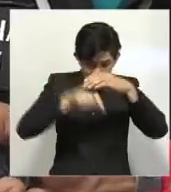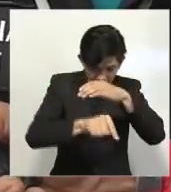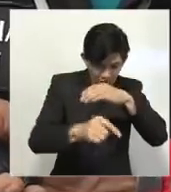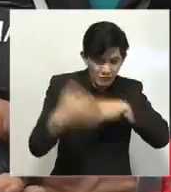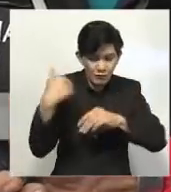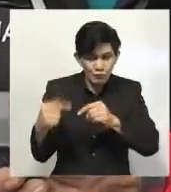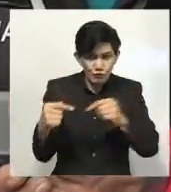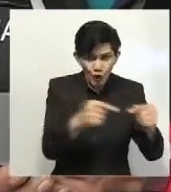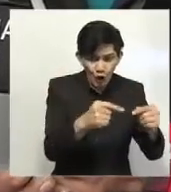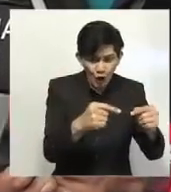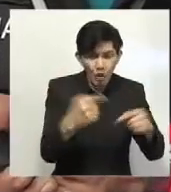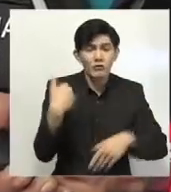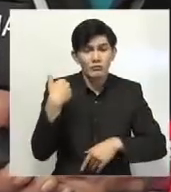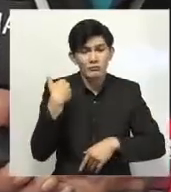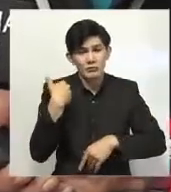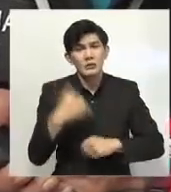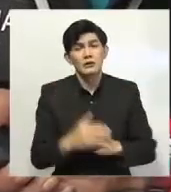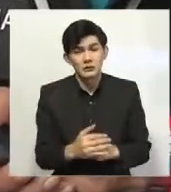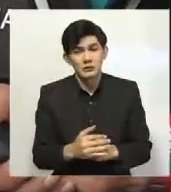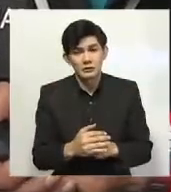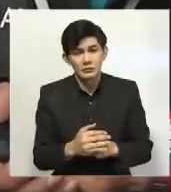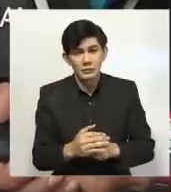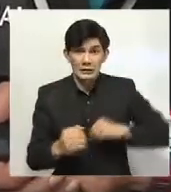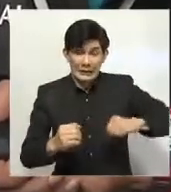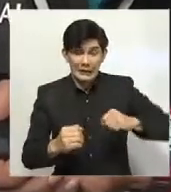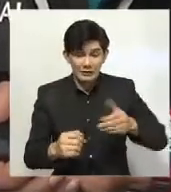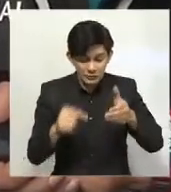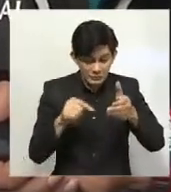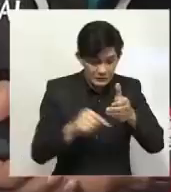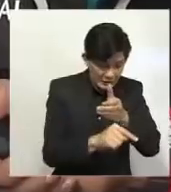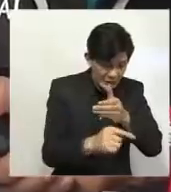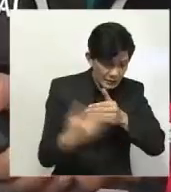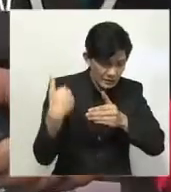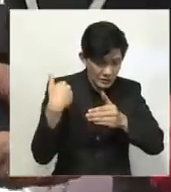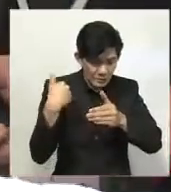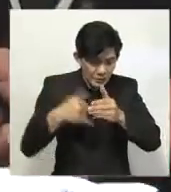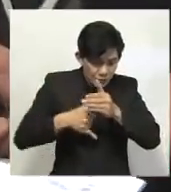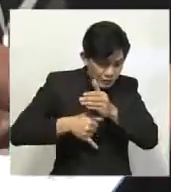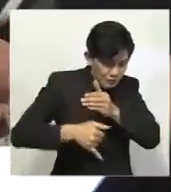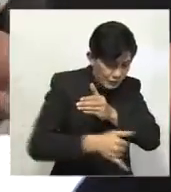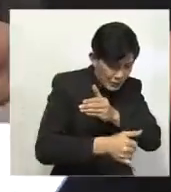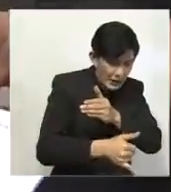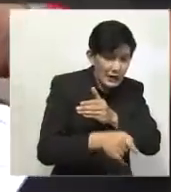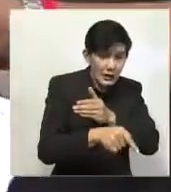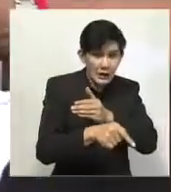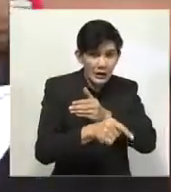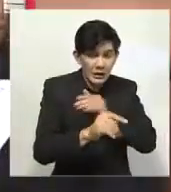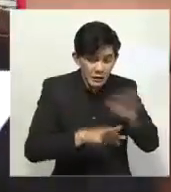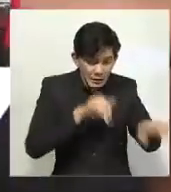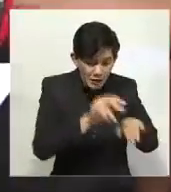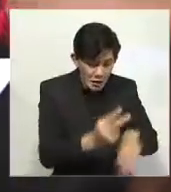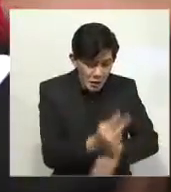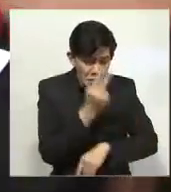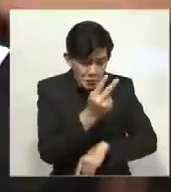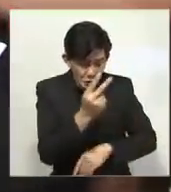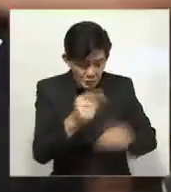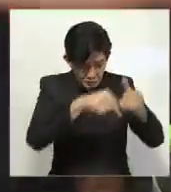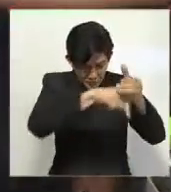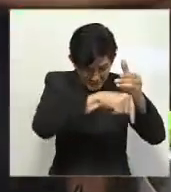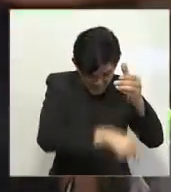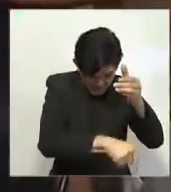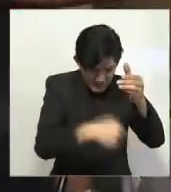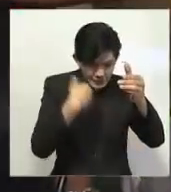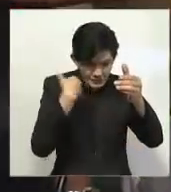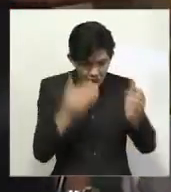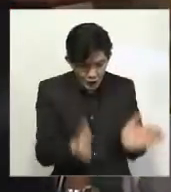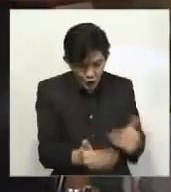องครับทางด้านข้างอันนี้ผมเขียนสำรวจเป็นช่องด้านข้างแล้วก็ออกไปทางช่องด้านข้างนะครับเดินสำรวจไปก็ลงไปอีกโ